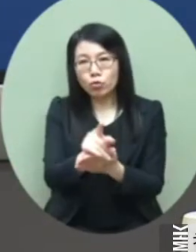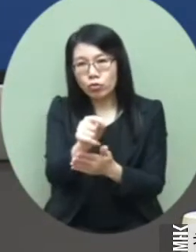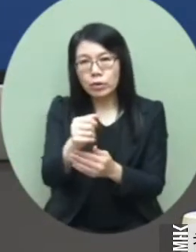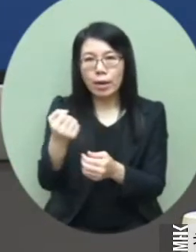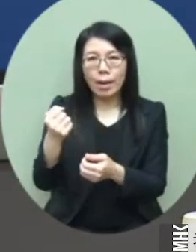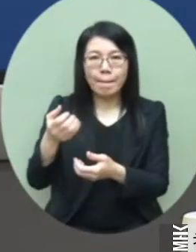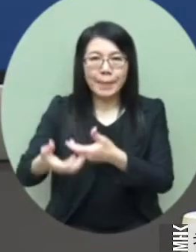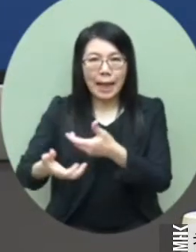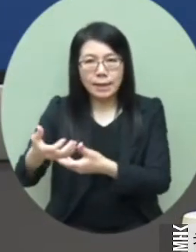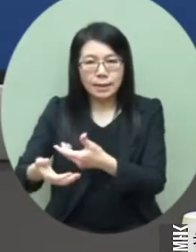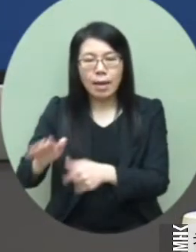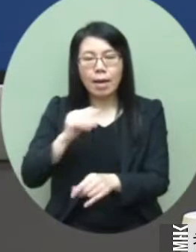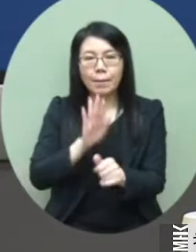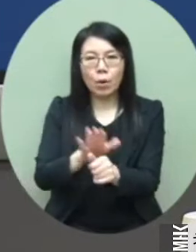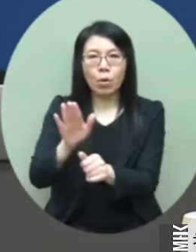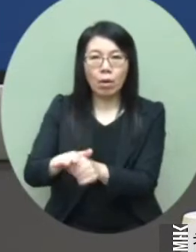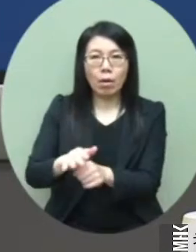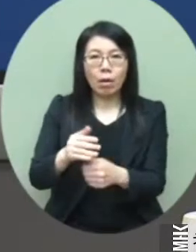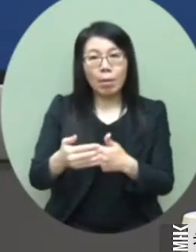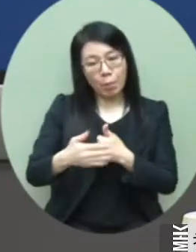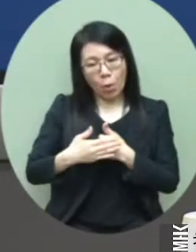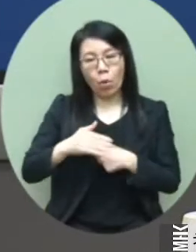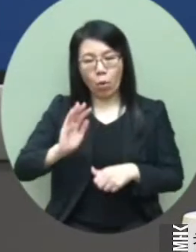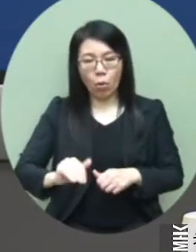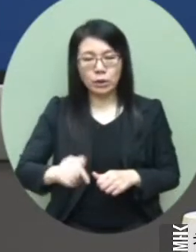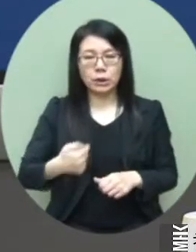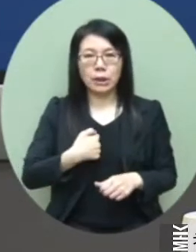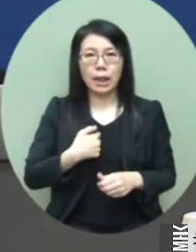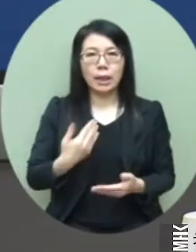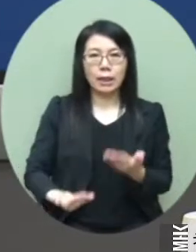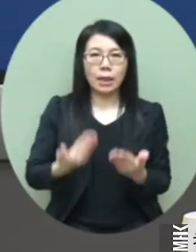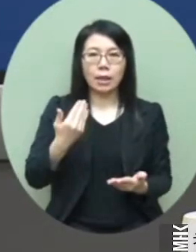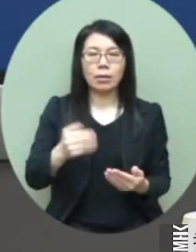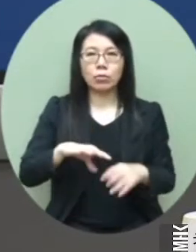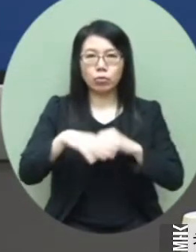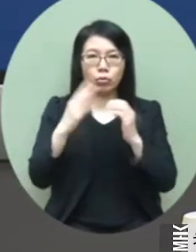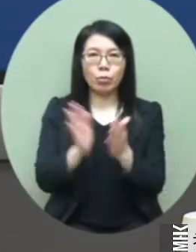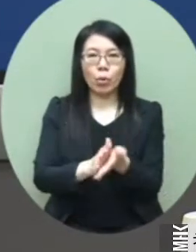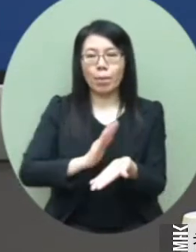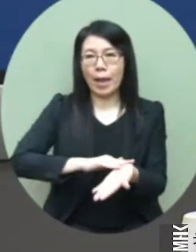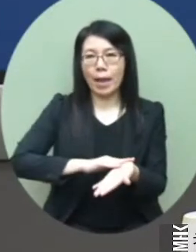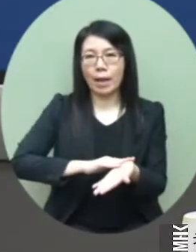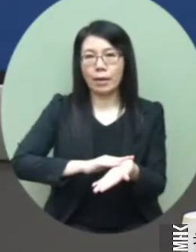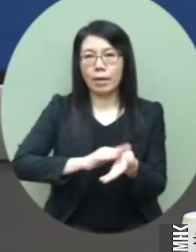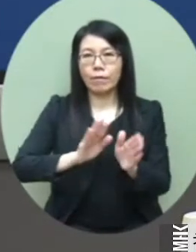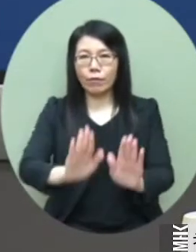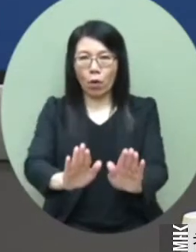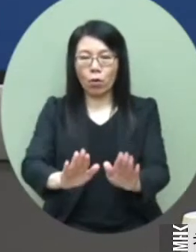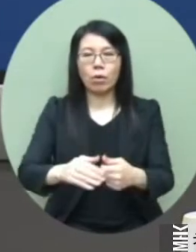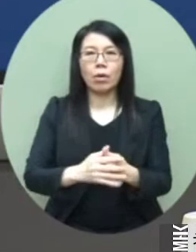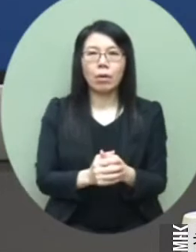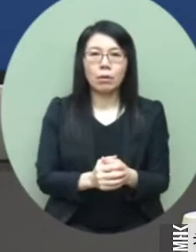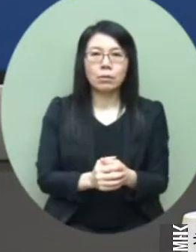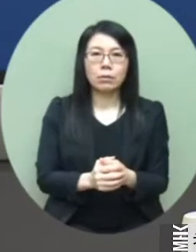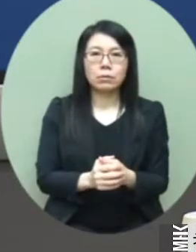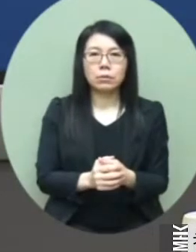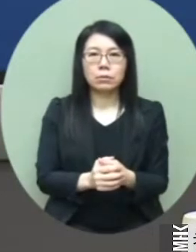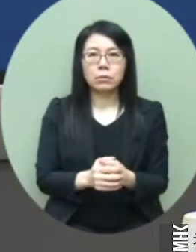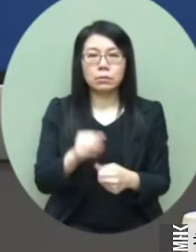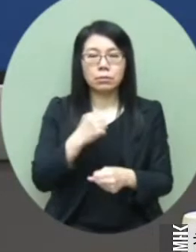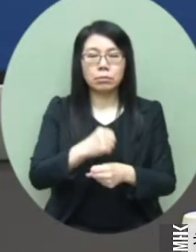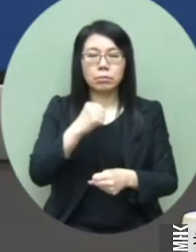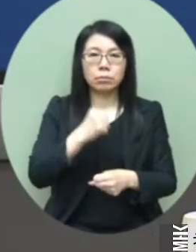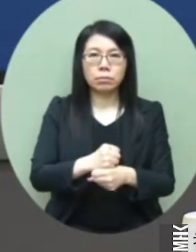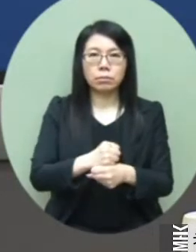係可以幫到行政長官嘅。但係對整個疫情嘅防控同埋工